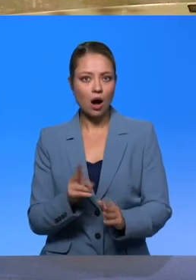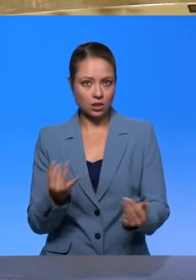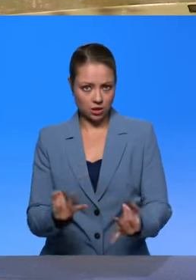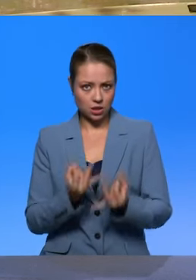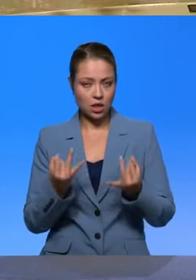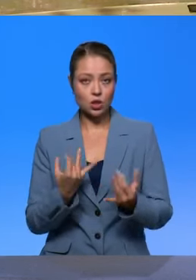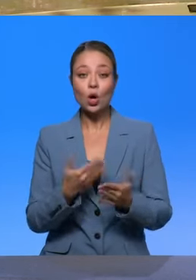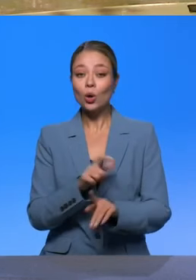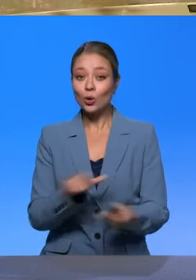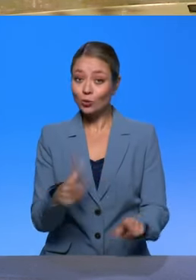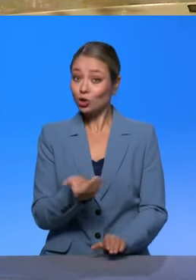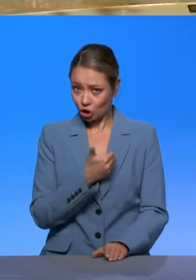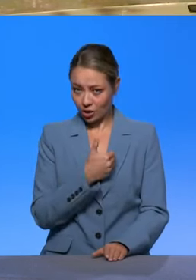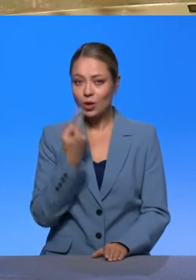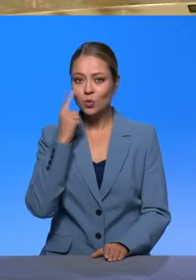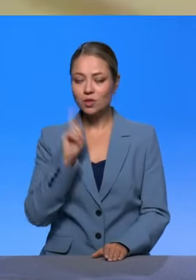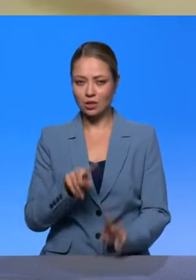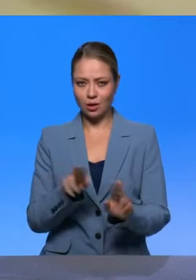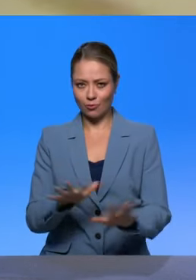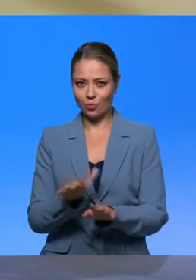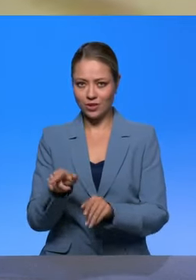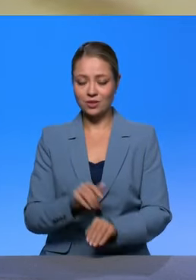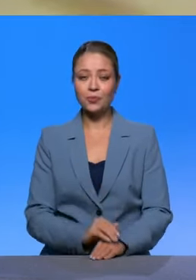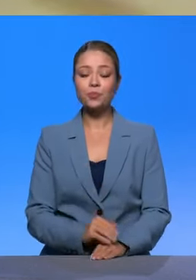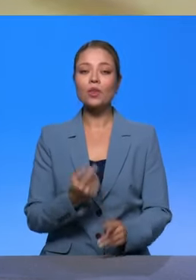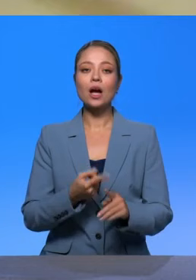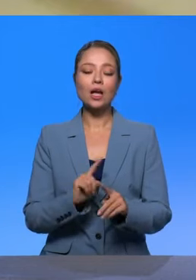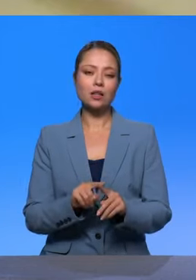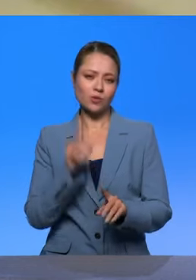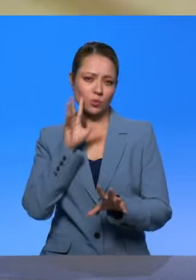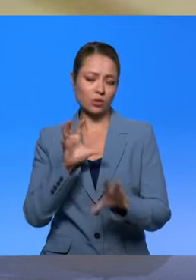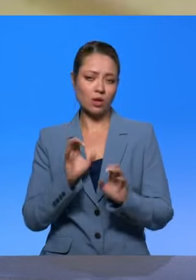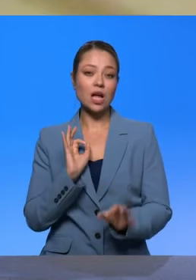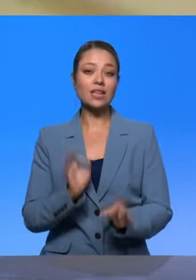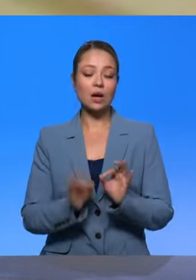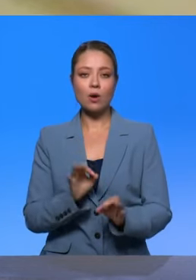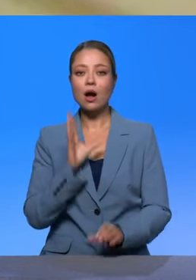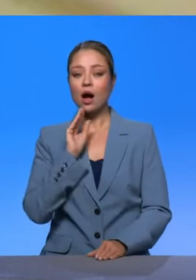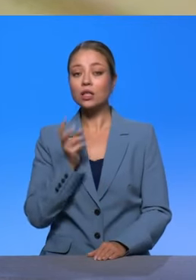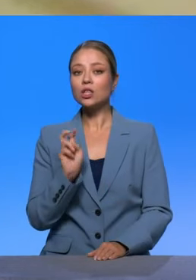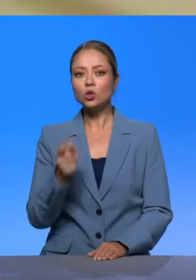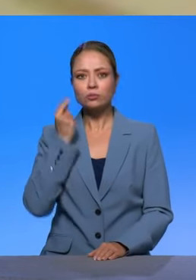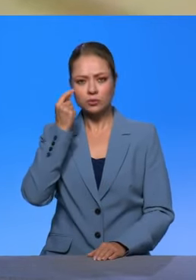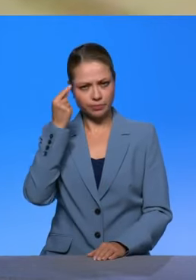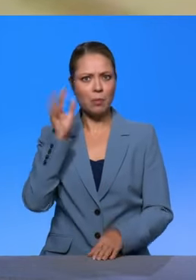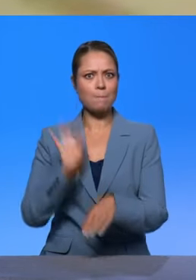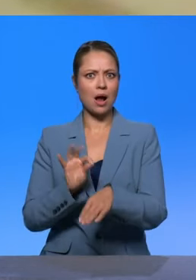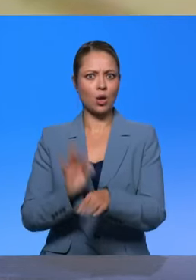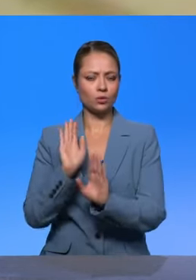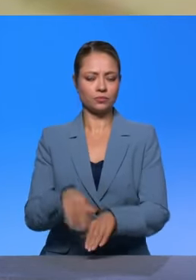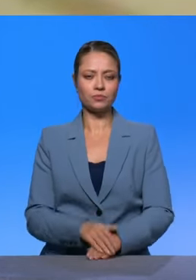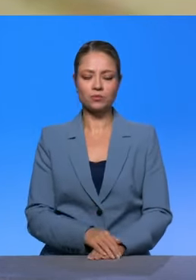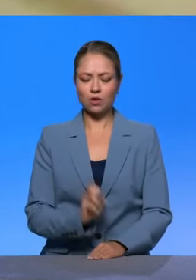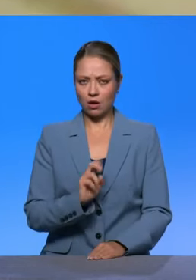люди желают знать, да, что будет. И тогда это позиционируется как нормально. То есть, когда ты идешь к психологу, ты ненормальный. Подождите, Александр